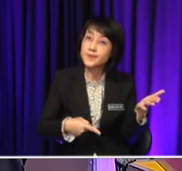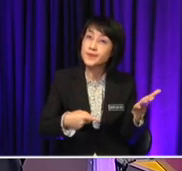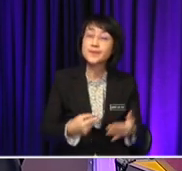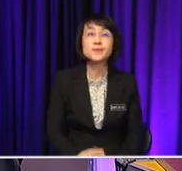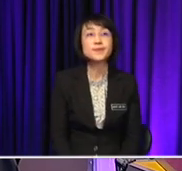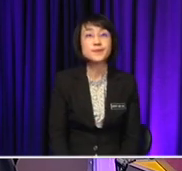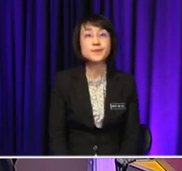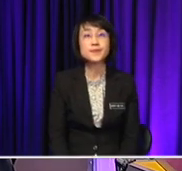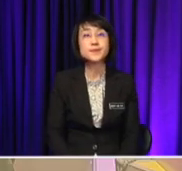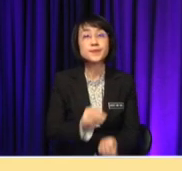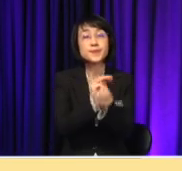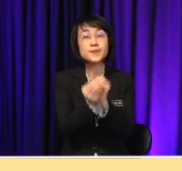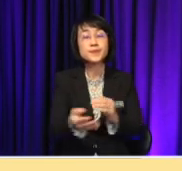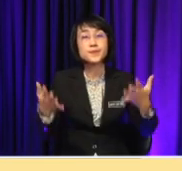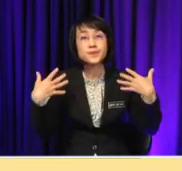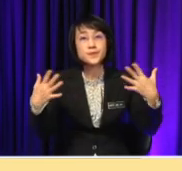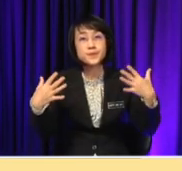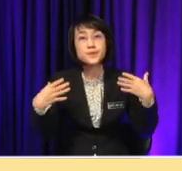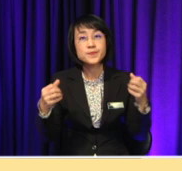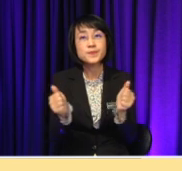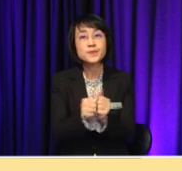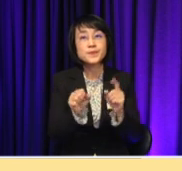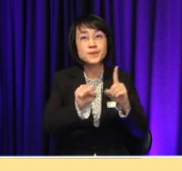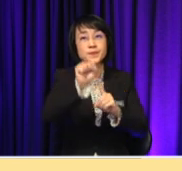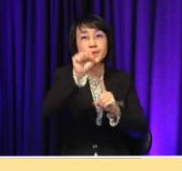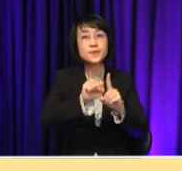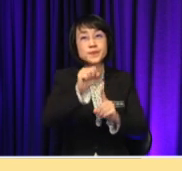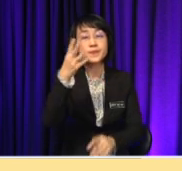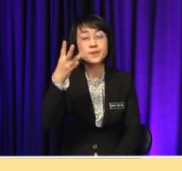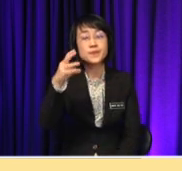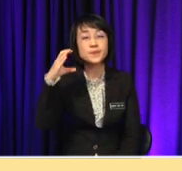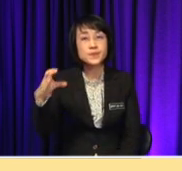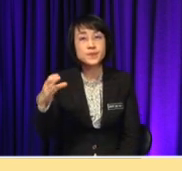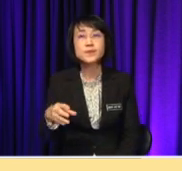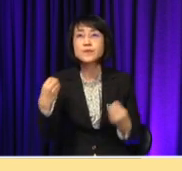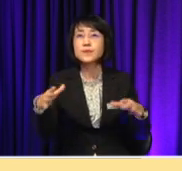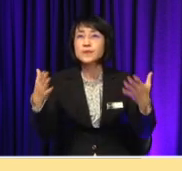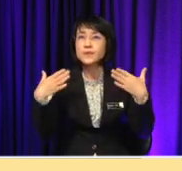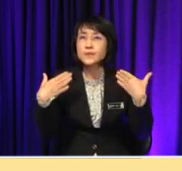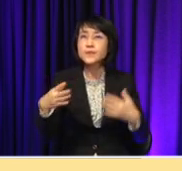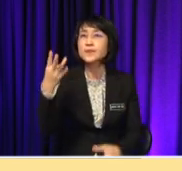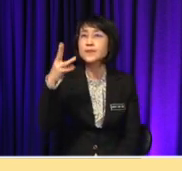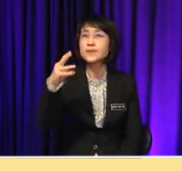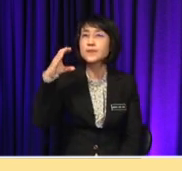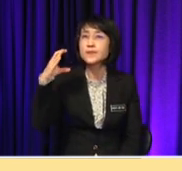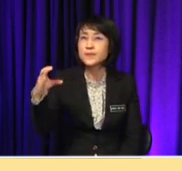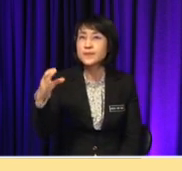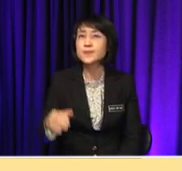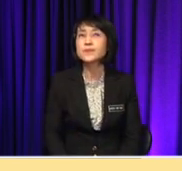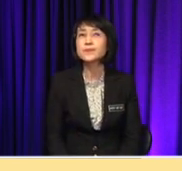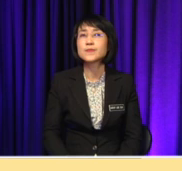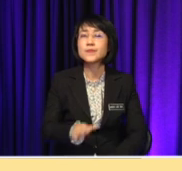musim panas dan ada panas dengan suhu 16 derajat Celcius dia sudah panas sudah 16 derajat Celcius